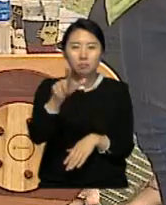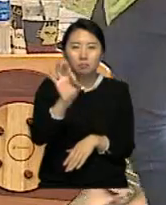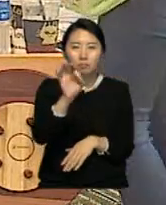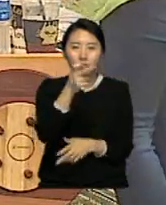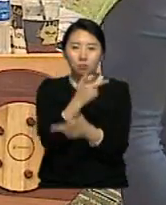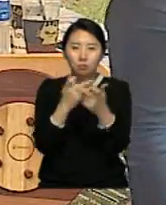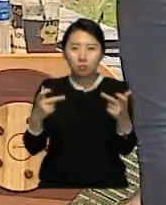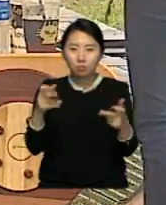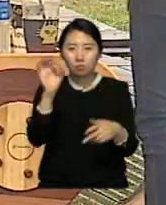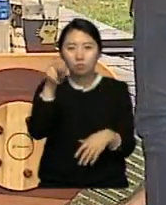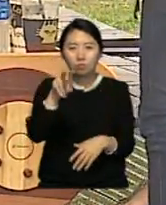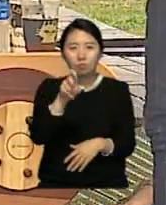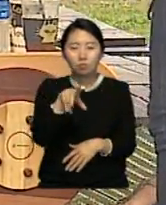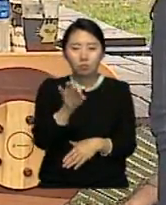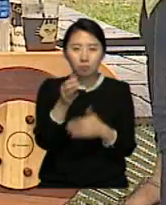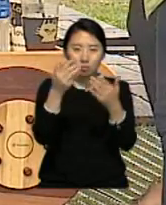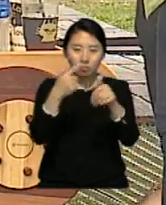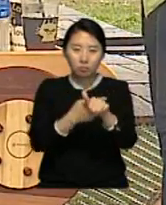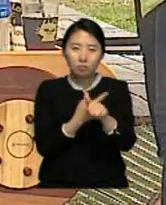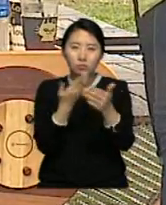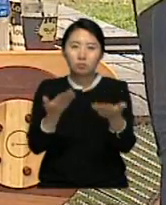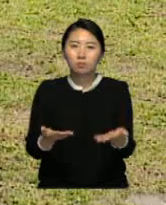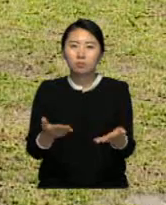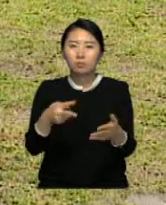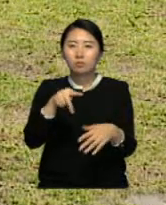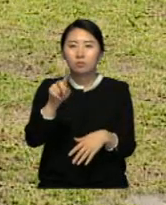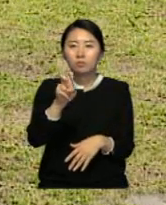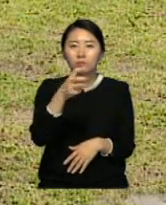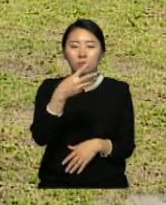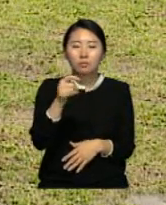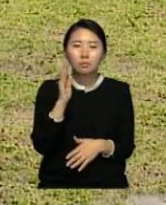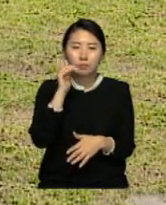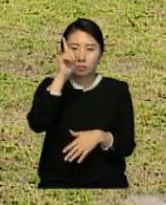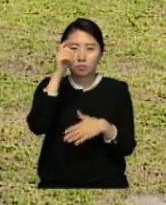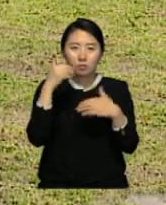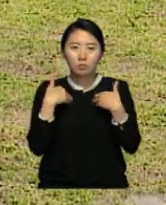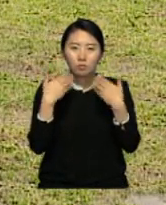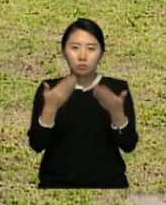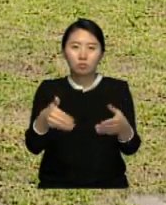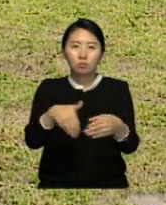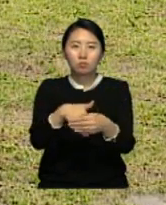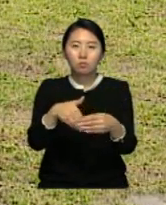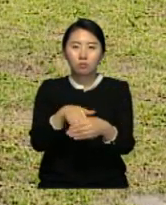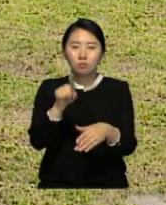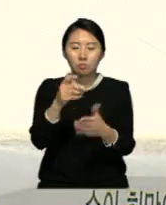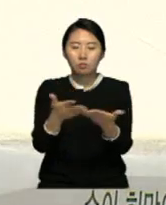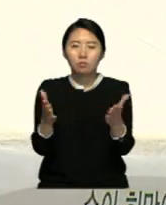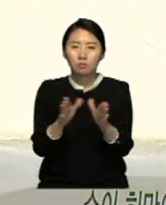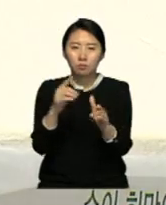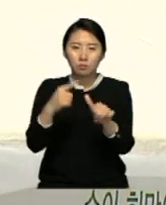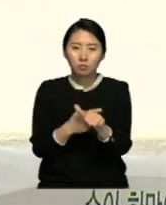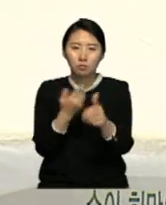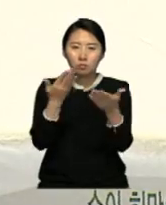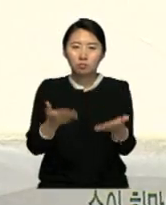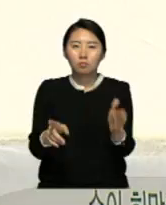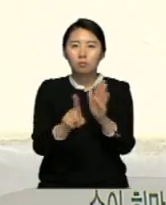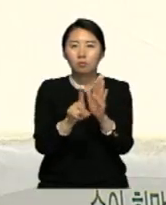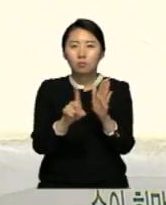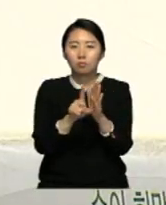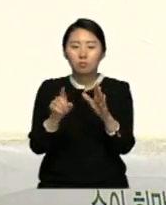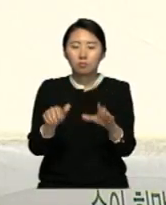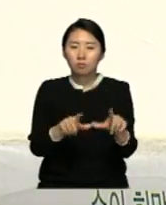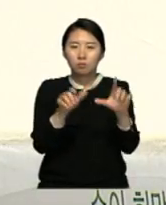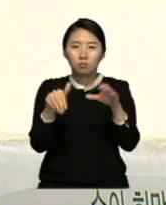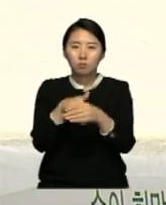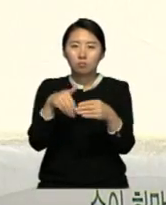청태산, 유명산 자연휴양림에서 산림청이 마련한 휴문화 한마당은 자연 속 휴식 공간을 알리는